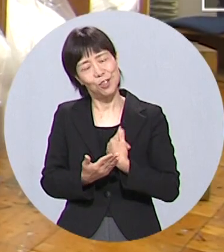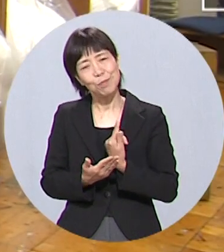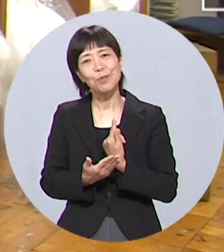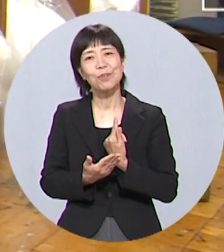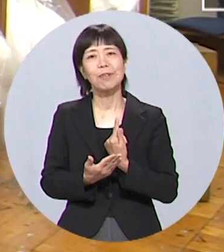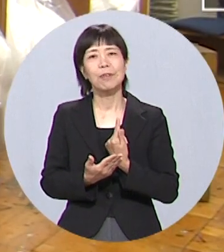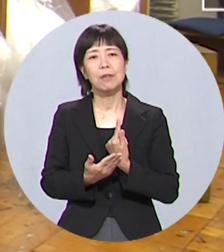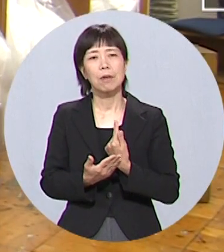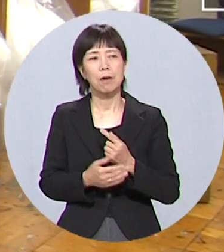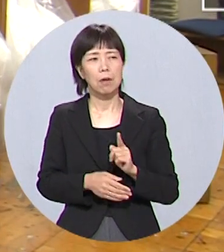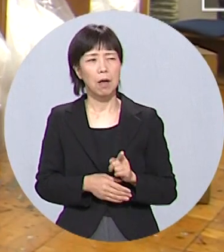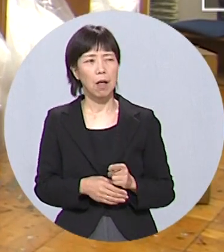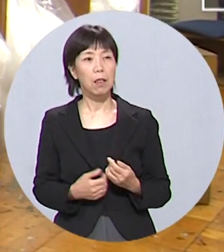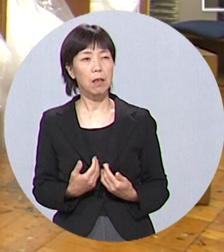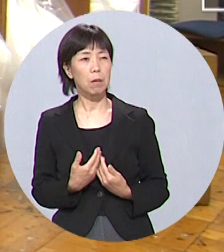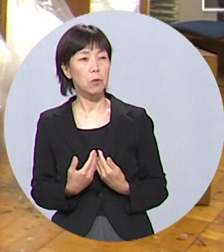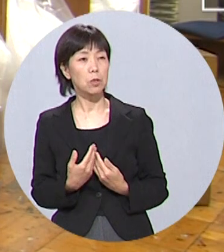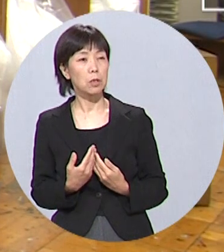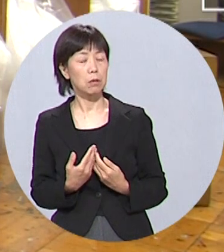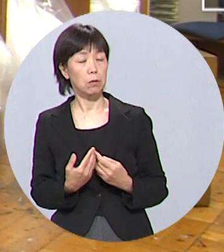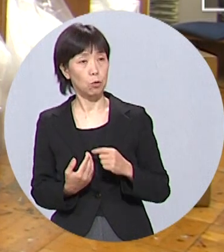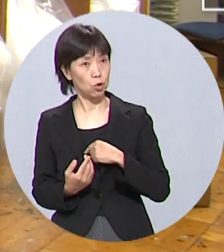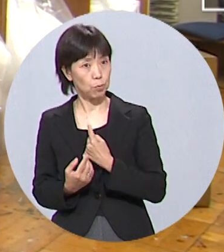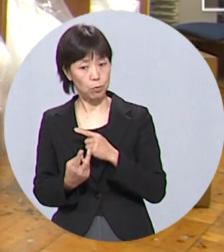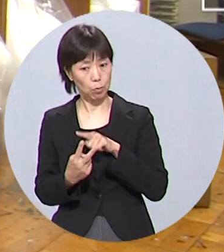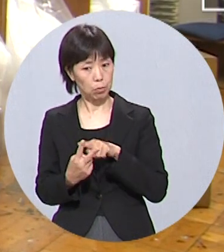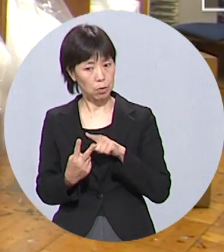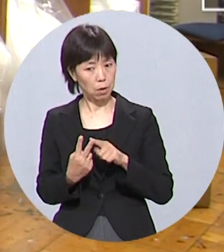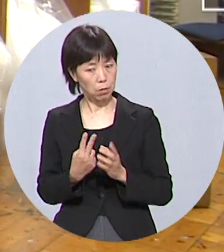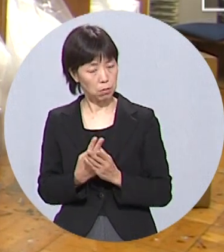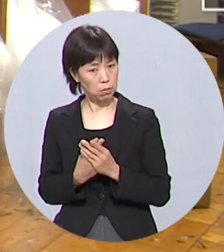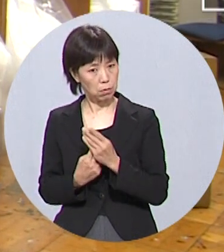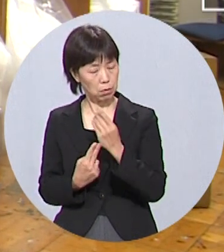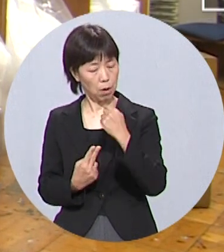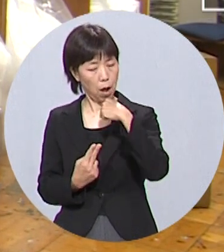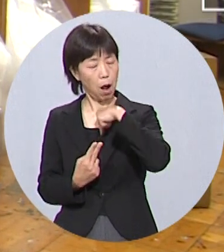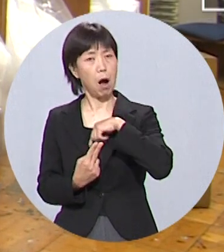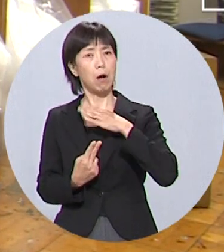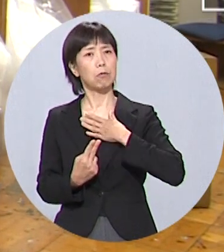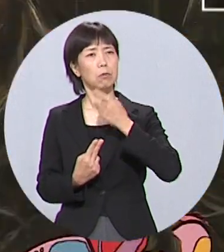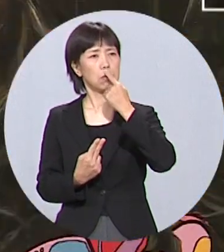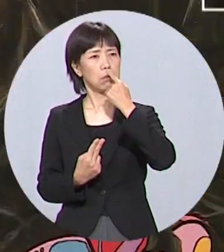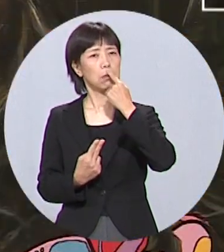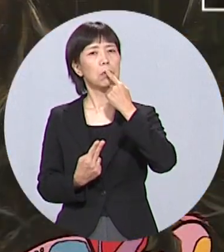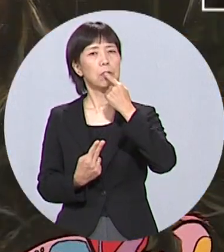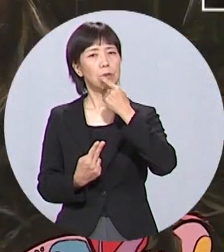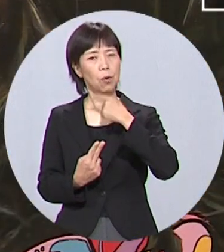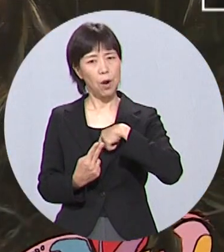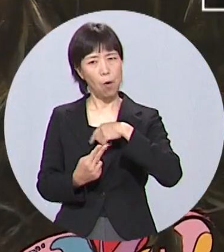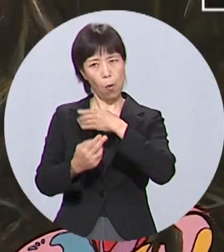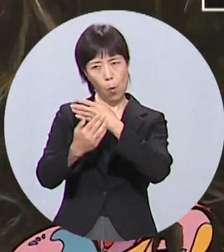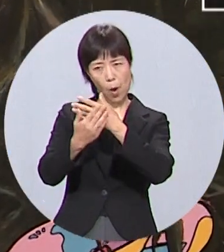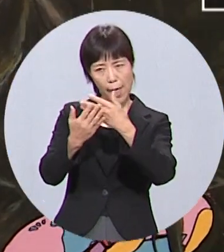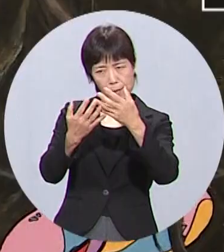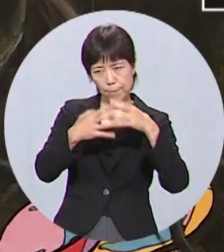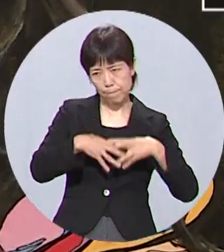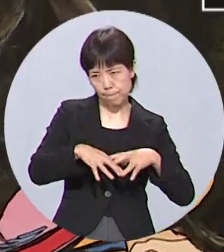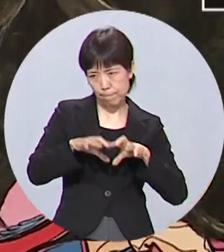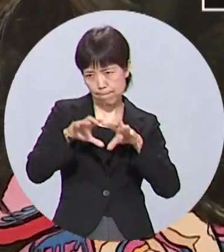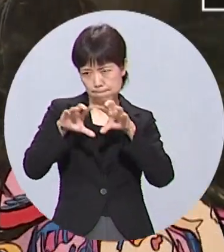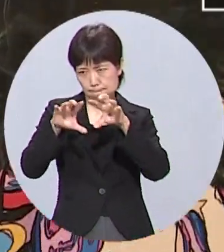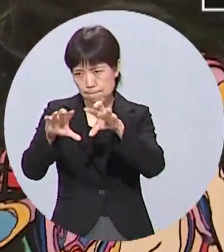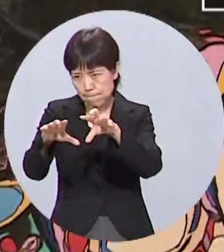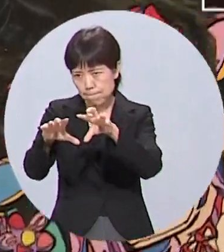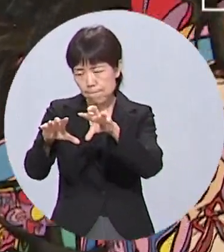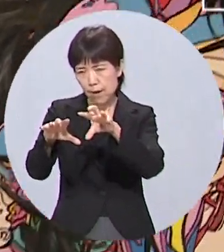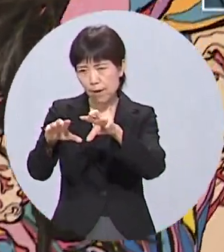それを気持ち悪いなって俯瞰している自分の2つが自分の中にあって、画面にこういい感